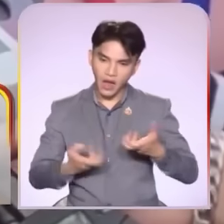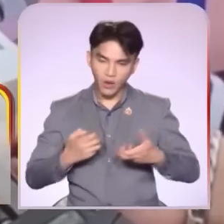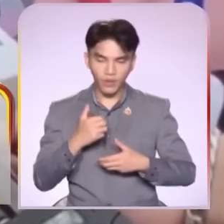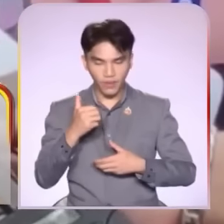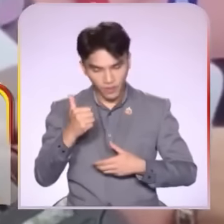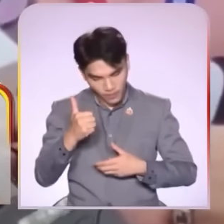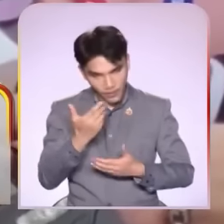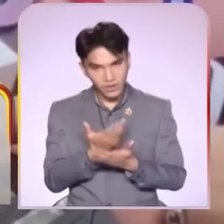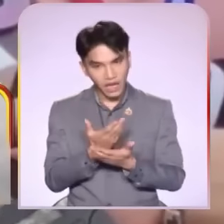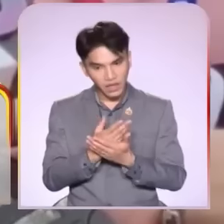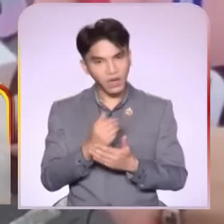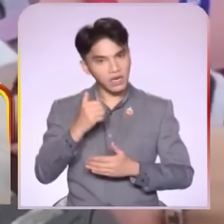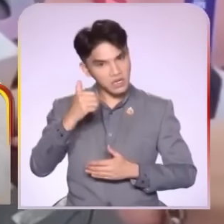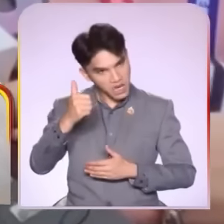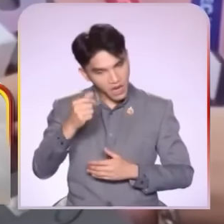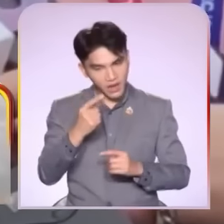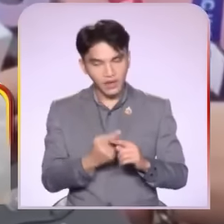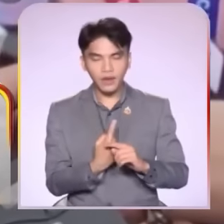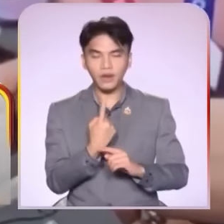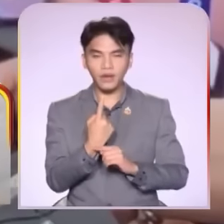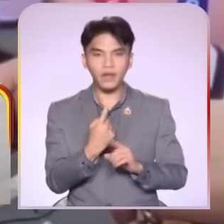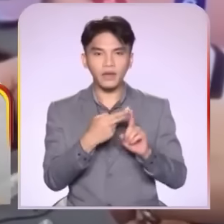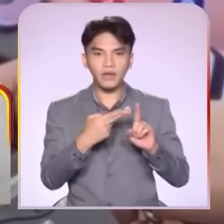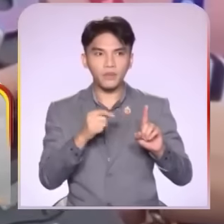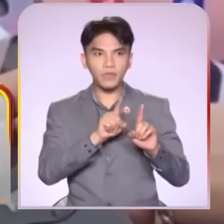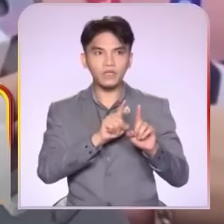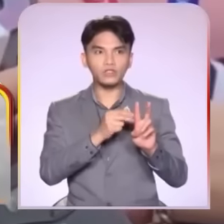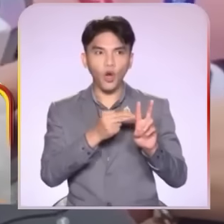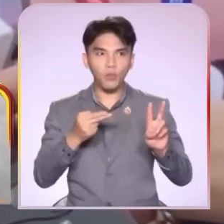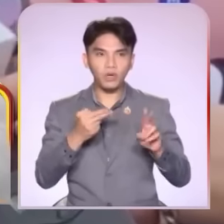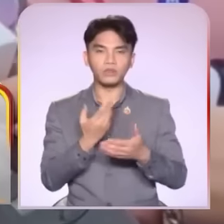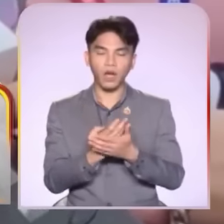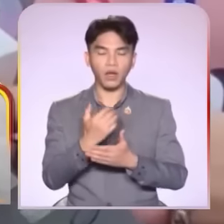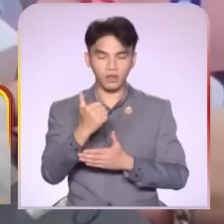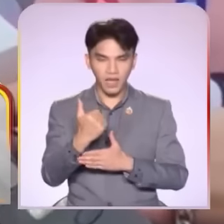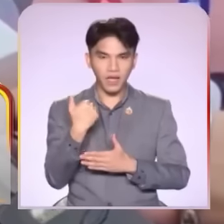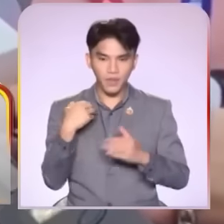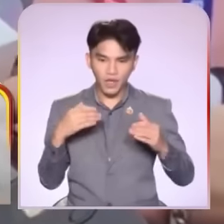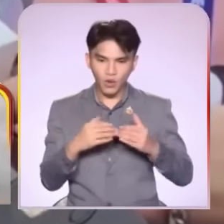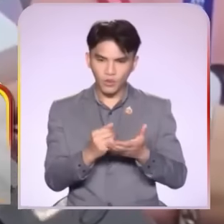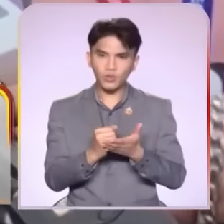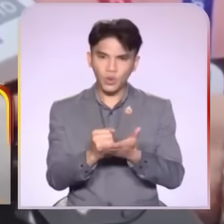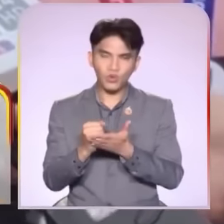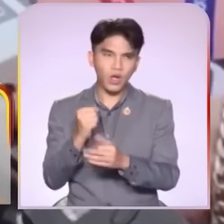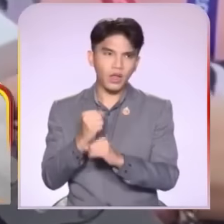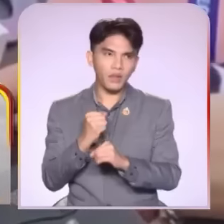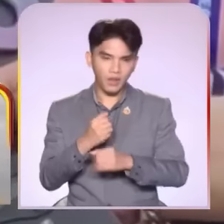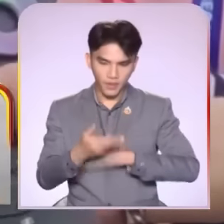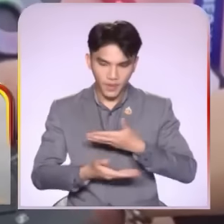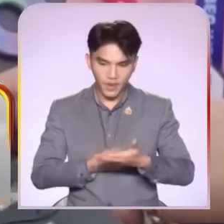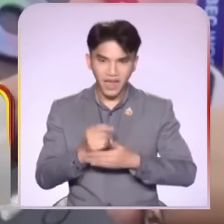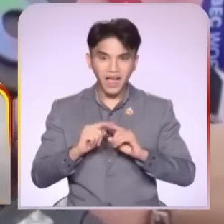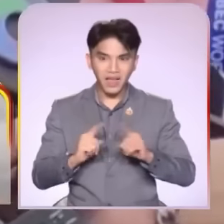ได้สร้างกำไรได้เดือนนึงเนี่ย 10,000 ถึง 20,000 บาทเลยเขามีแม่ทีมช่วยกันในการขายสินค้า